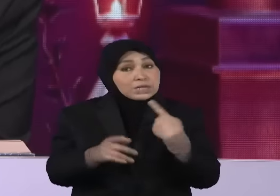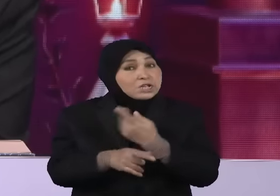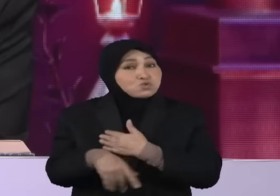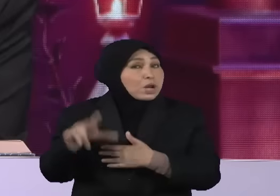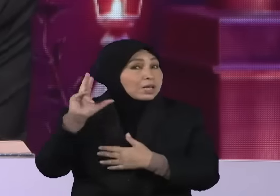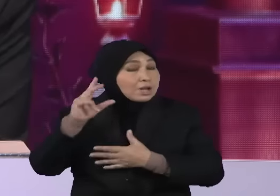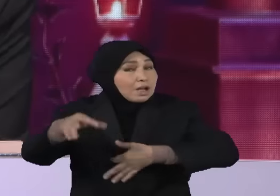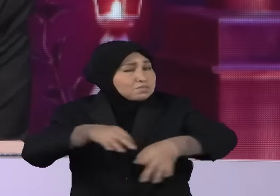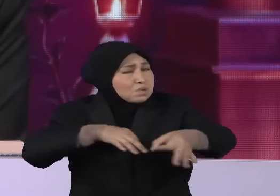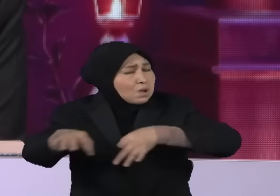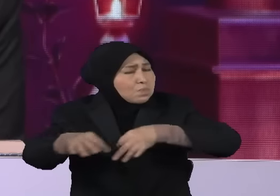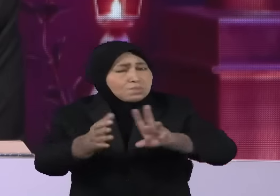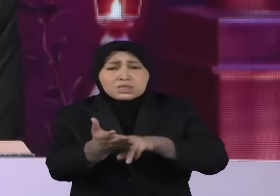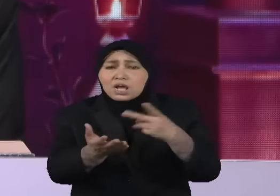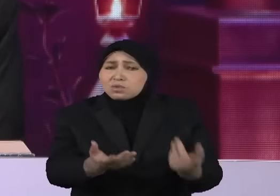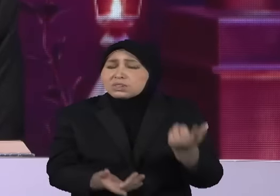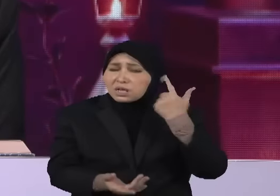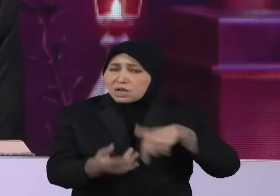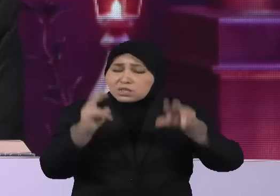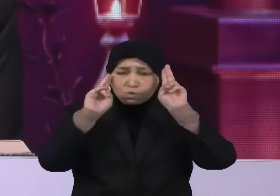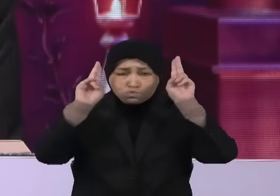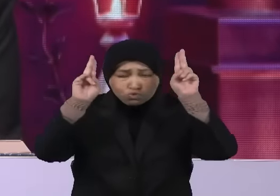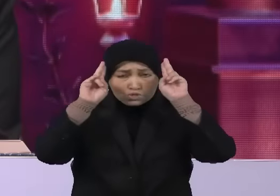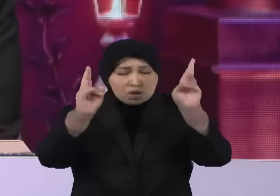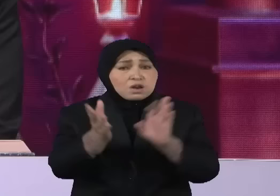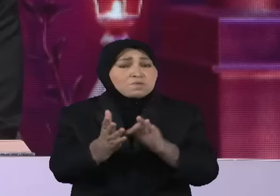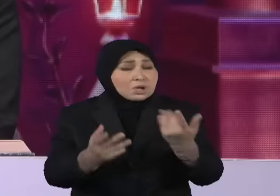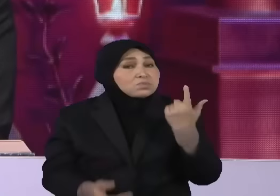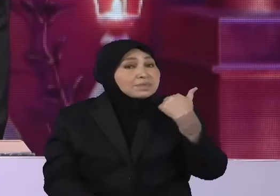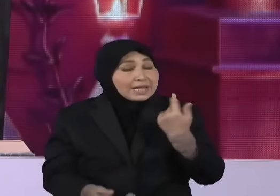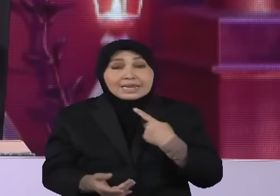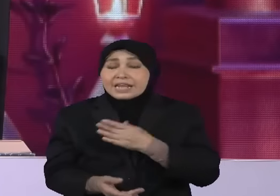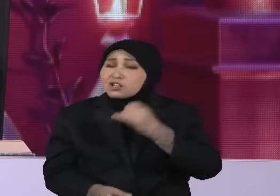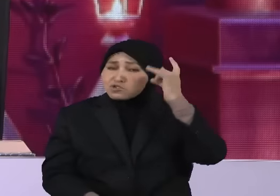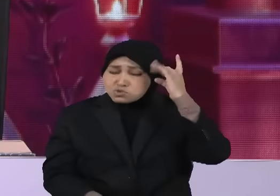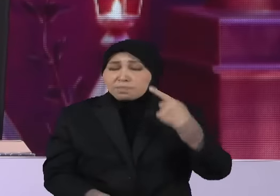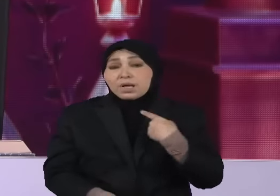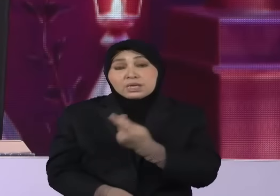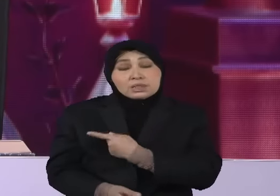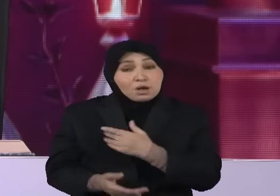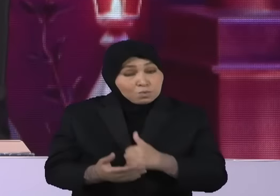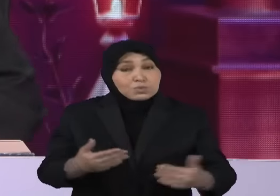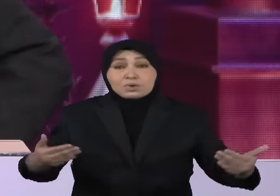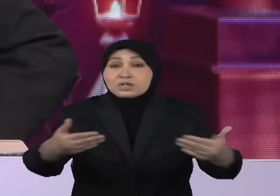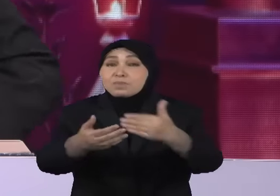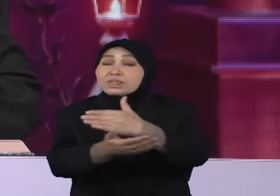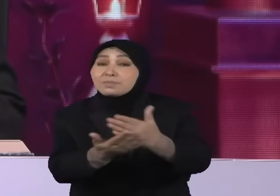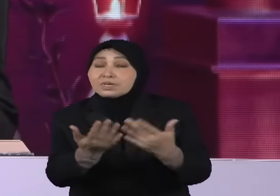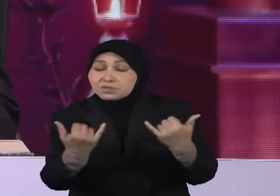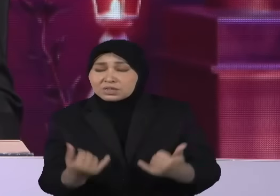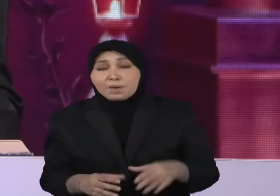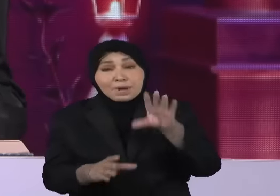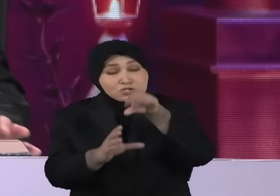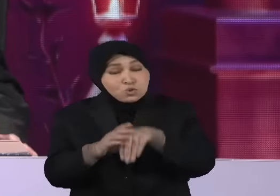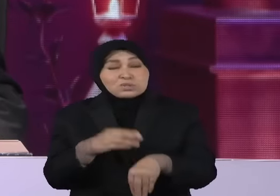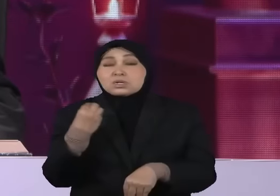kupasan tadabbur daripada Fadhil Ustaz Fazrul sebentar tadi, dan insya-Allah kita untuk segmen seterusnya kita nak masuk sedikit